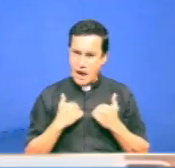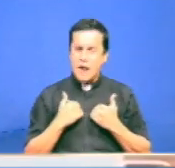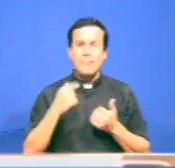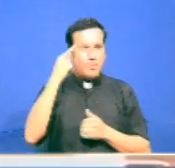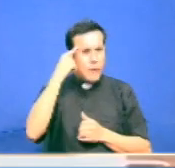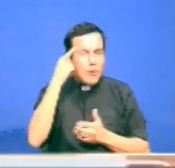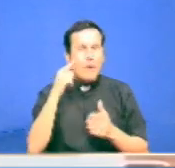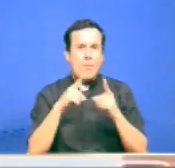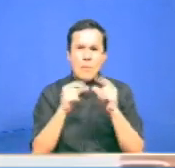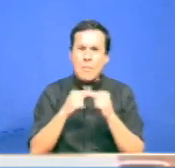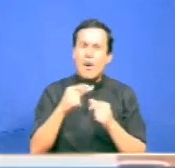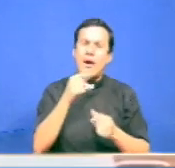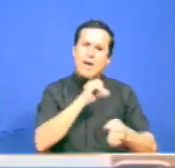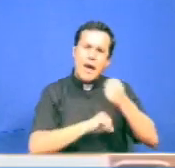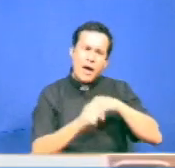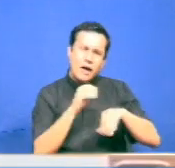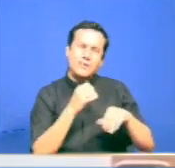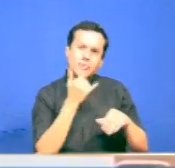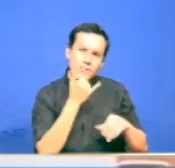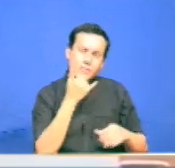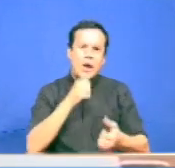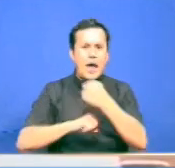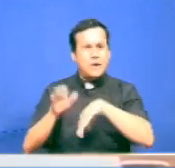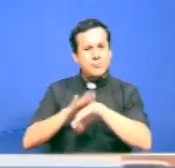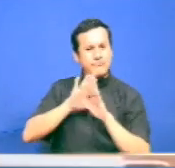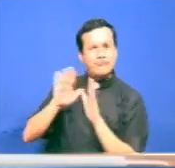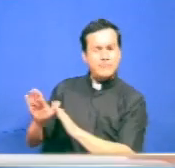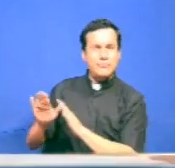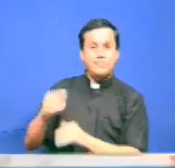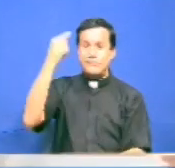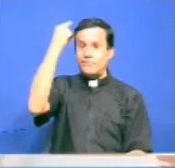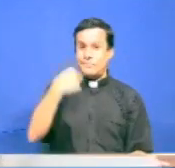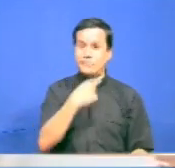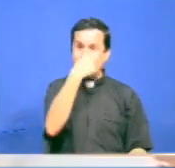kwa maneno na kwa vitendo, na kwa kutotimiza wajibu,